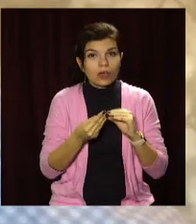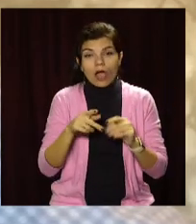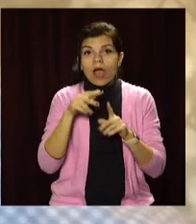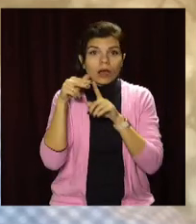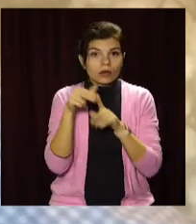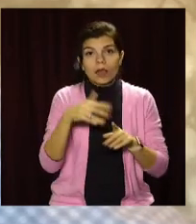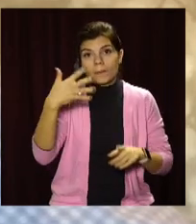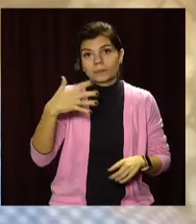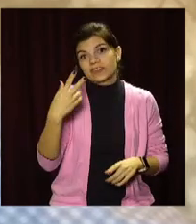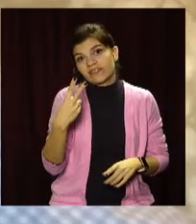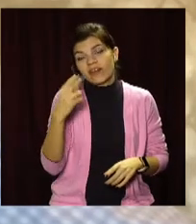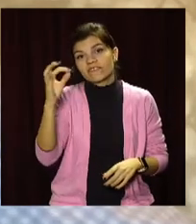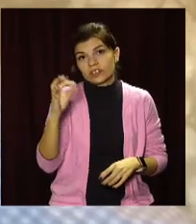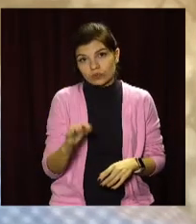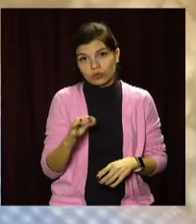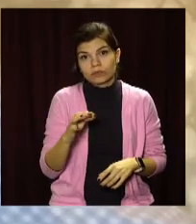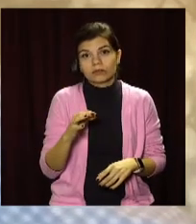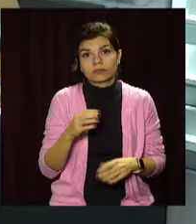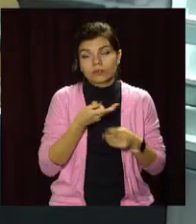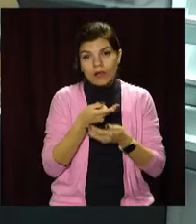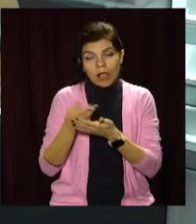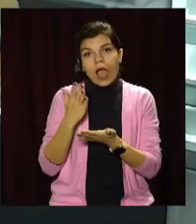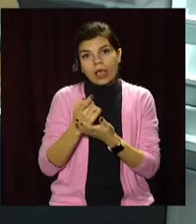рівні 52%.